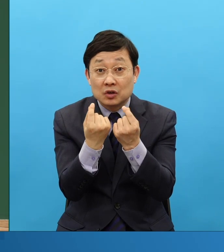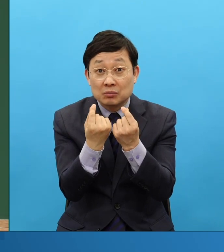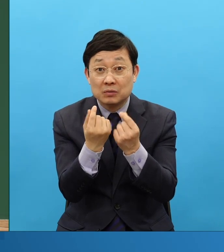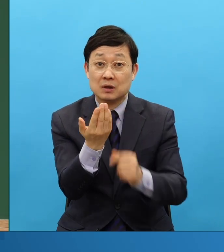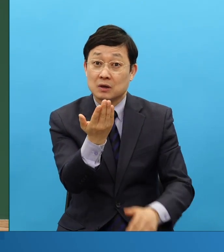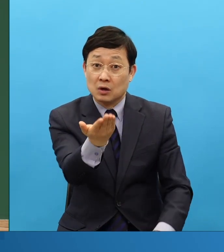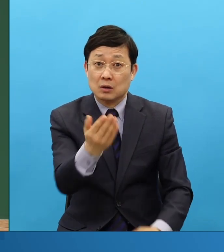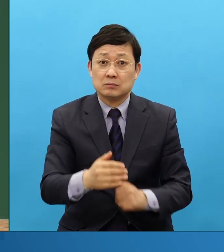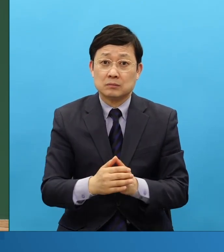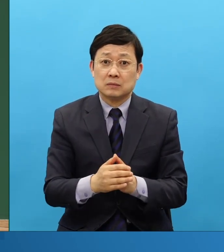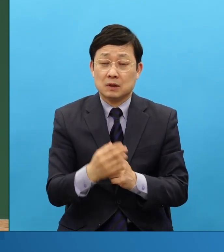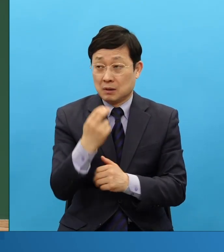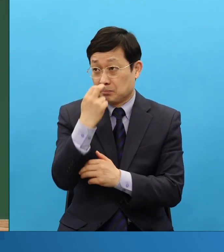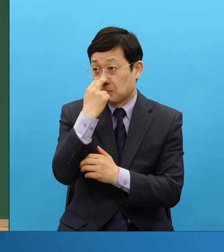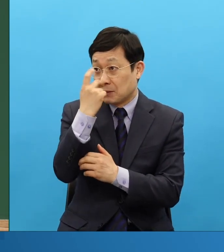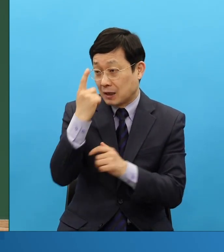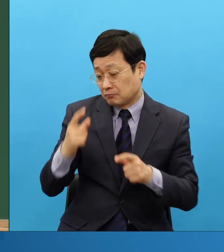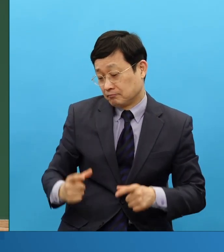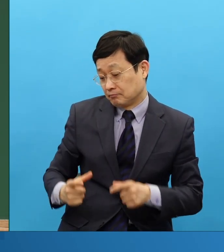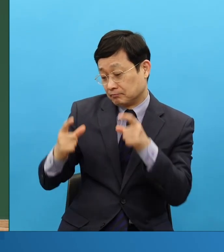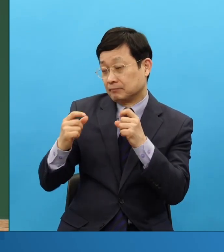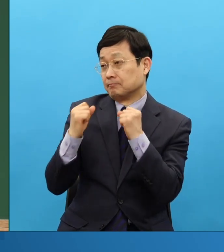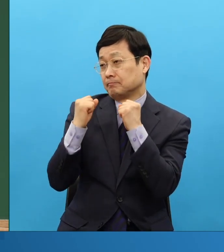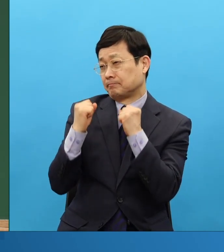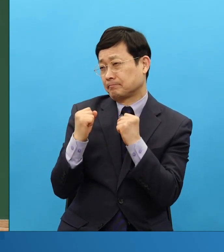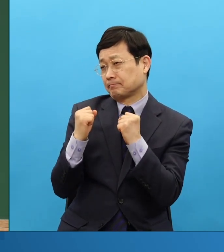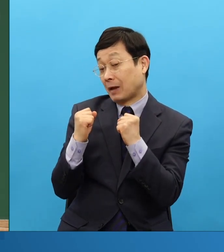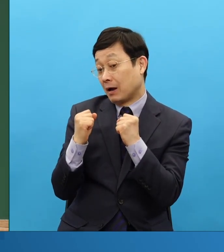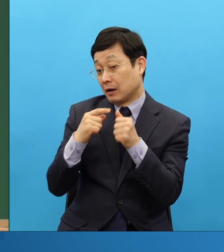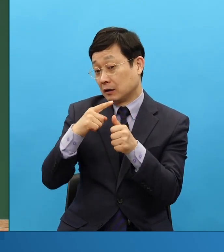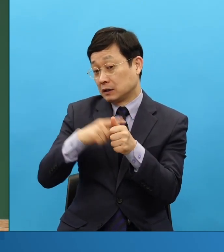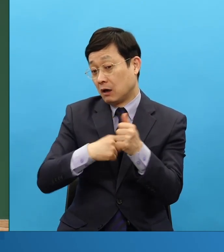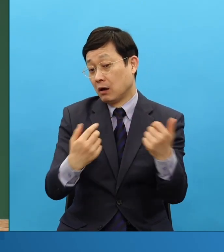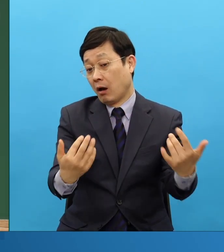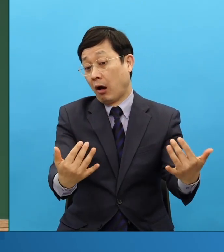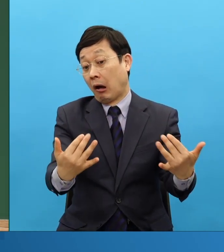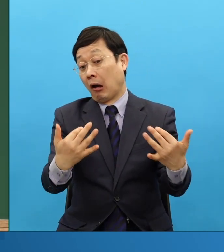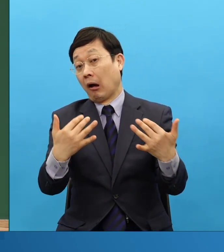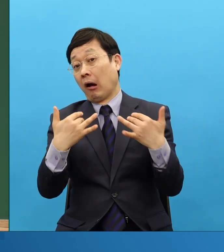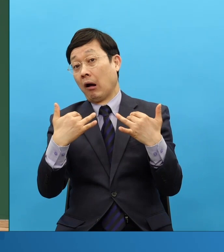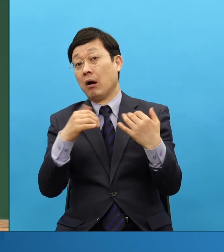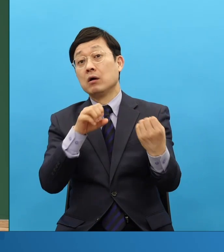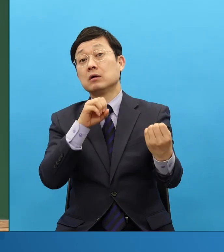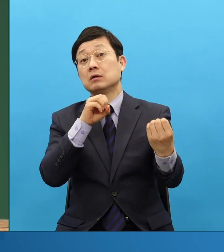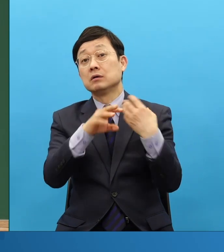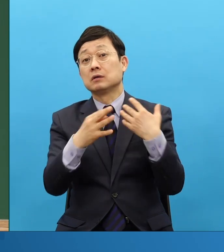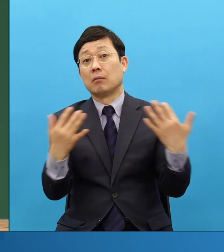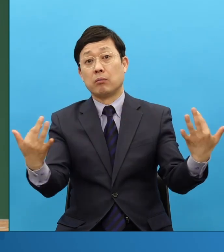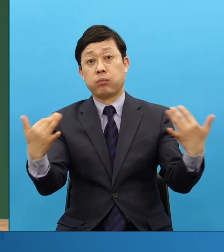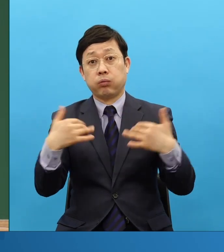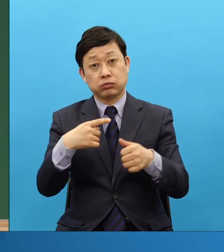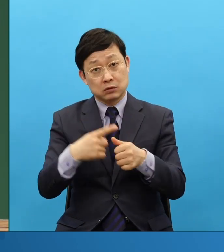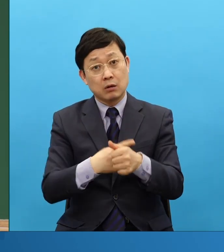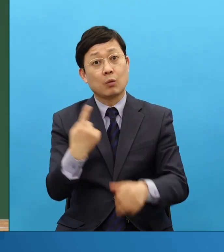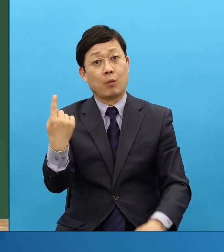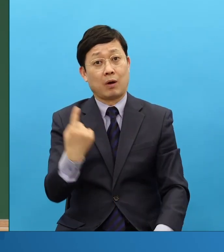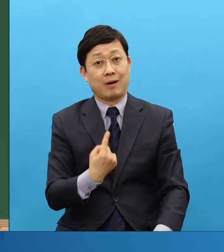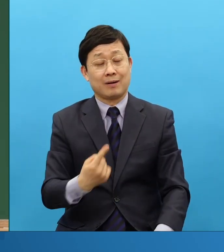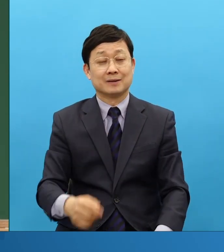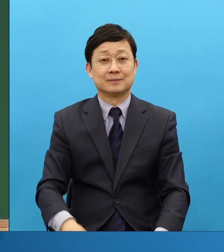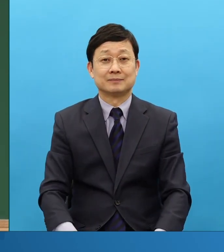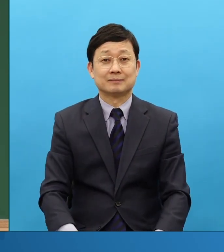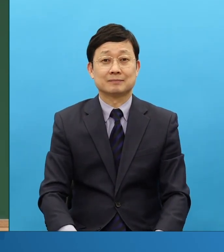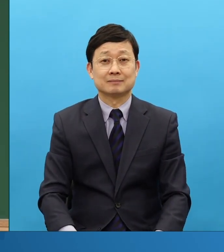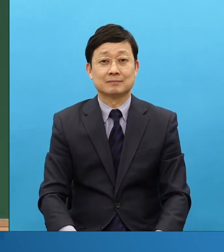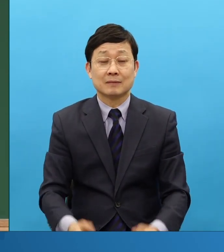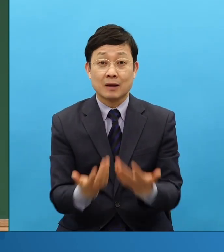되지만 응답 오지 마라 해도 옵니다. And it might not make sense, but 그렇죠. even if you ask not for answers not to come, answers have, are compelled to come to you. 아니,